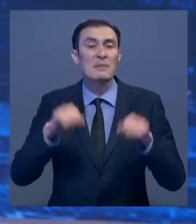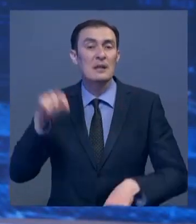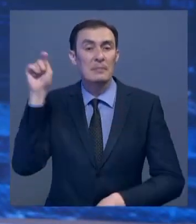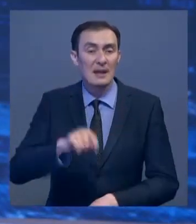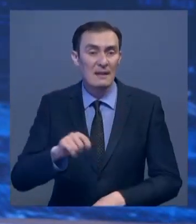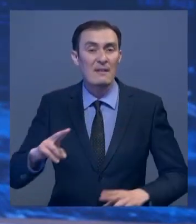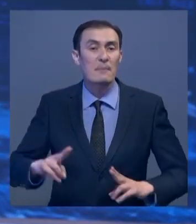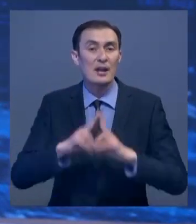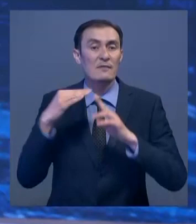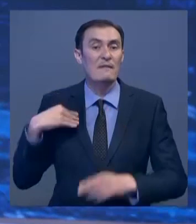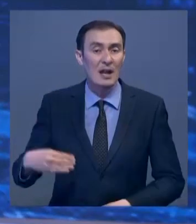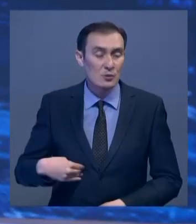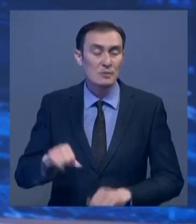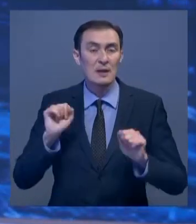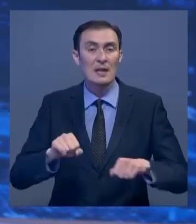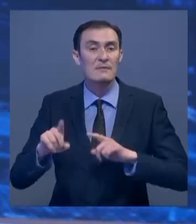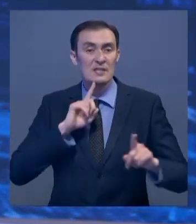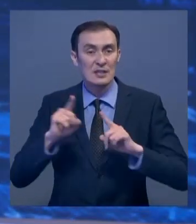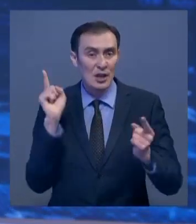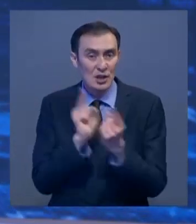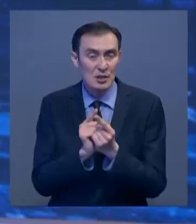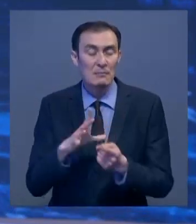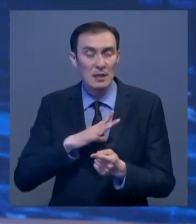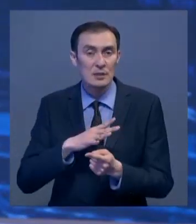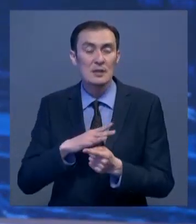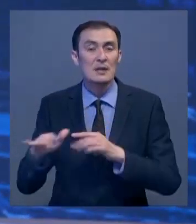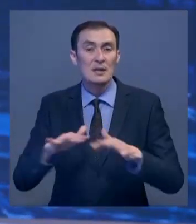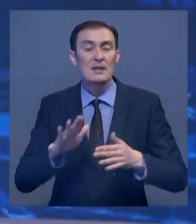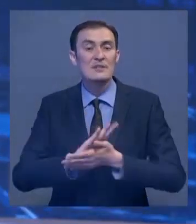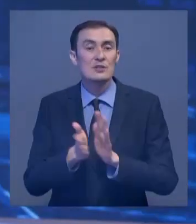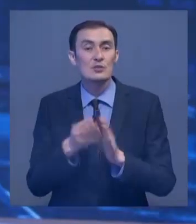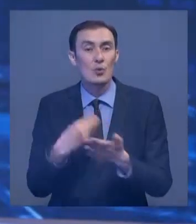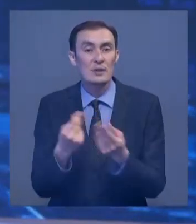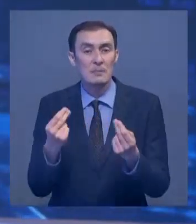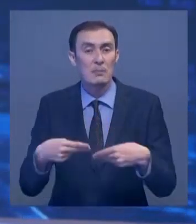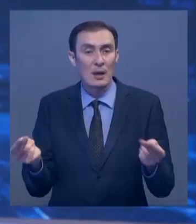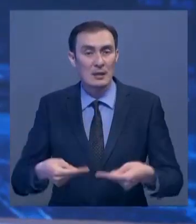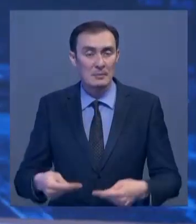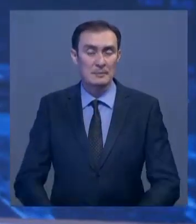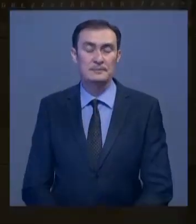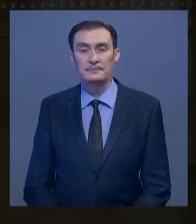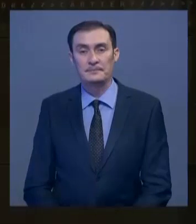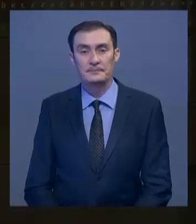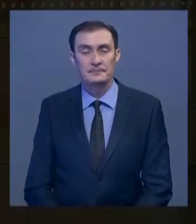приехать в Париж и провести ряд встреч, которые завершились конкретными инвестиционными проектами.